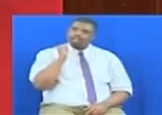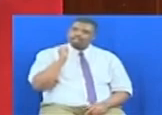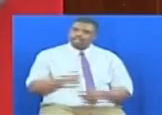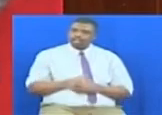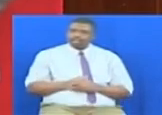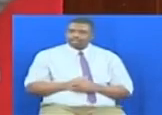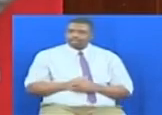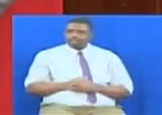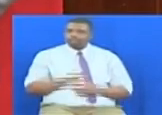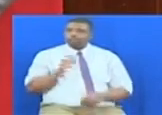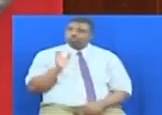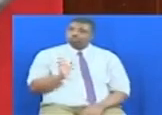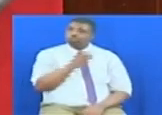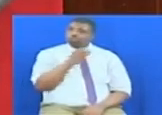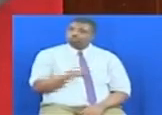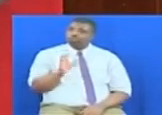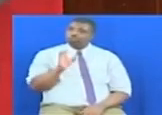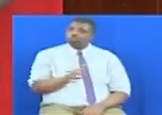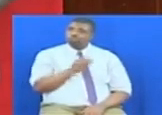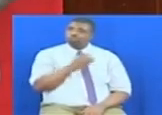Na Mheshimiwa Spika,